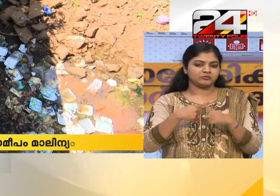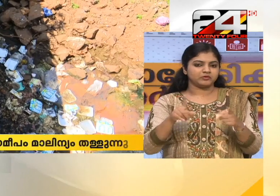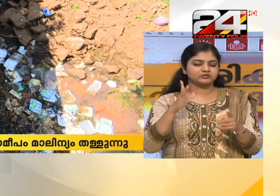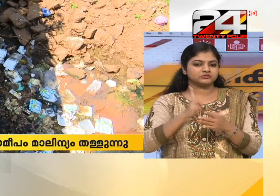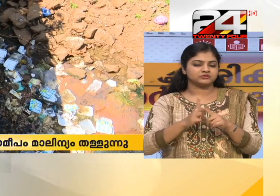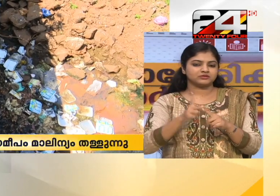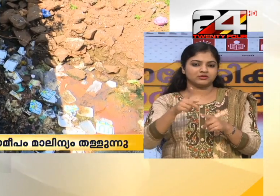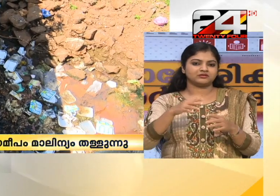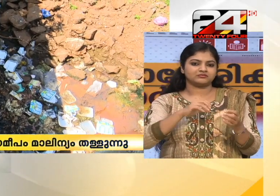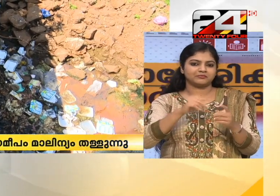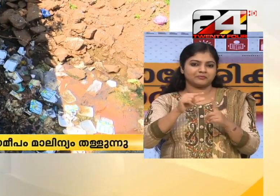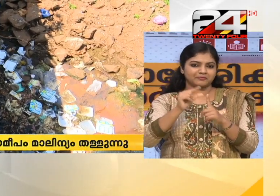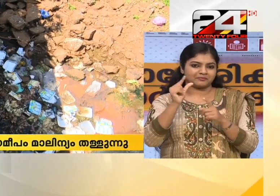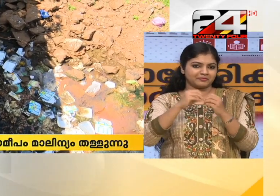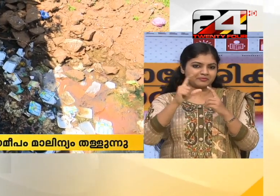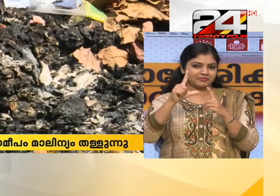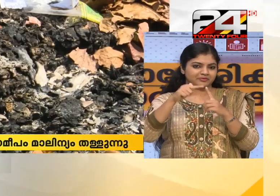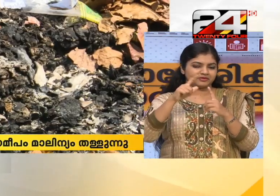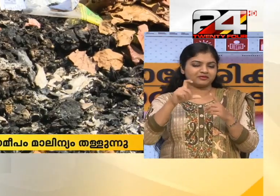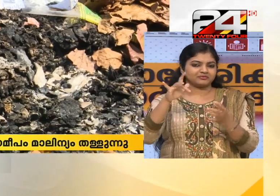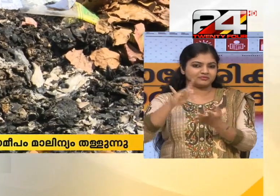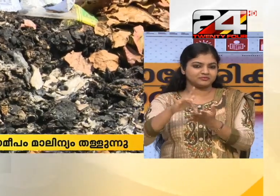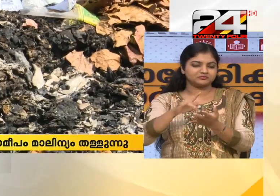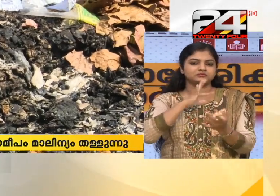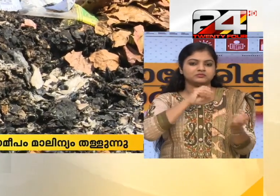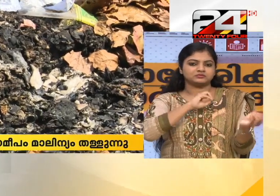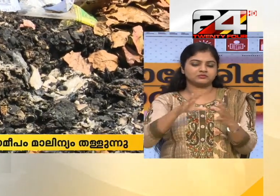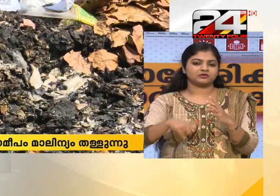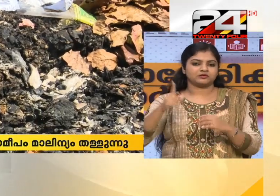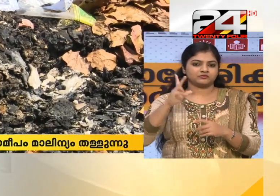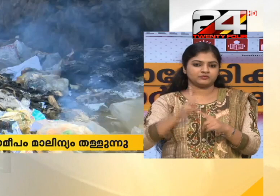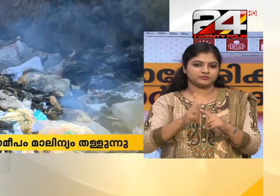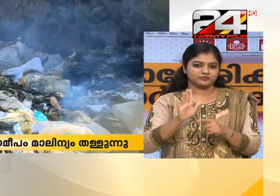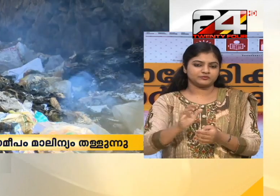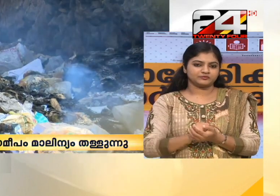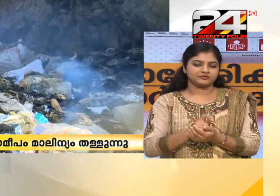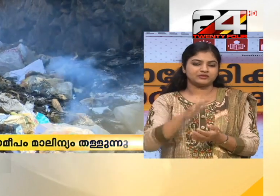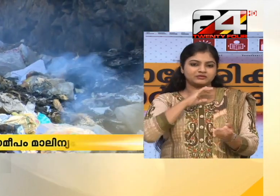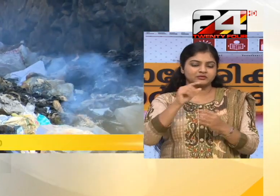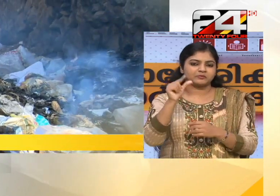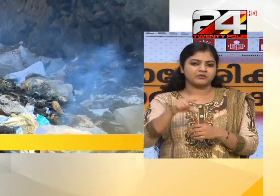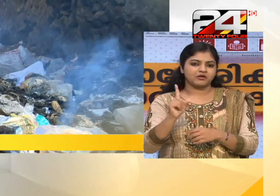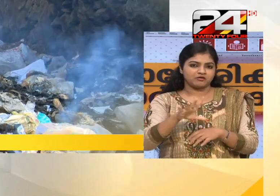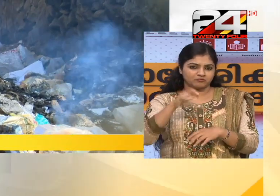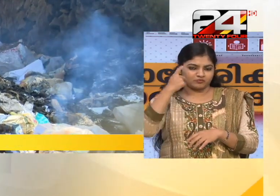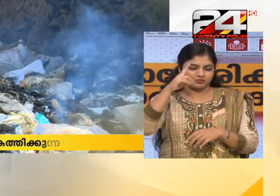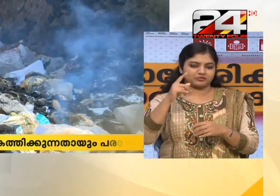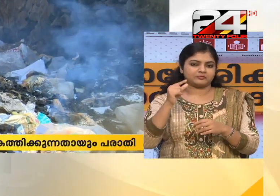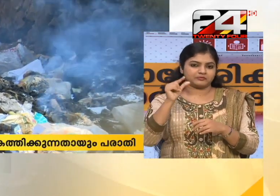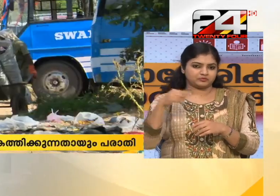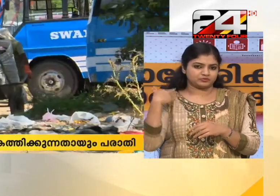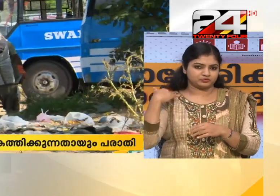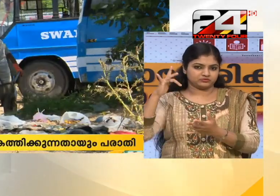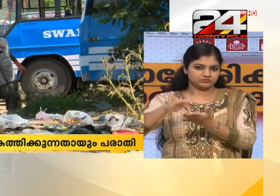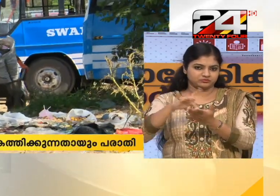എന്നിട്ടും പൊതുസ്ഥലങ്ങളിൽ മാലിന്യങ്ങൾ നിക്ഷേപിക്കുന്നത് ഇപ്പോഴും തുടരുകയാണ്. മാലിന്യങ്ങൾ നിക്ഷേപിക്കുന്നവരെ കണ്ടെത്താൻ പ്രത്യേകം ആളുകളെ